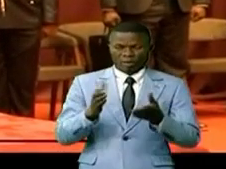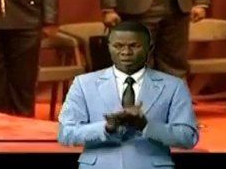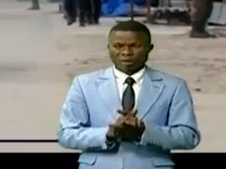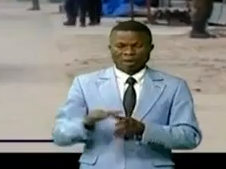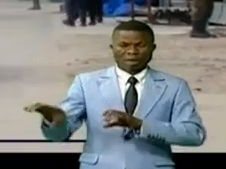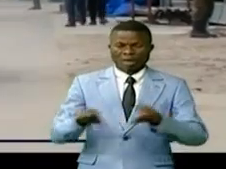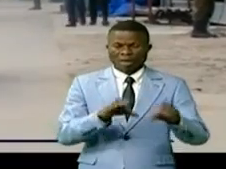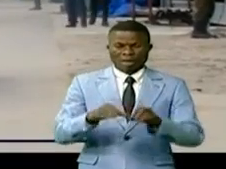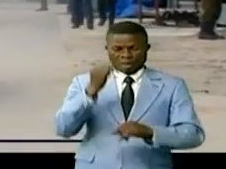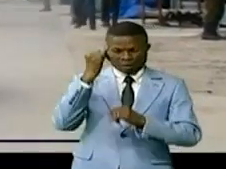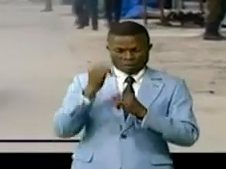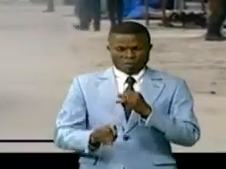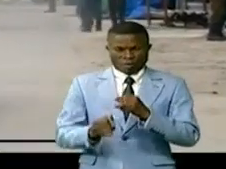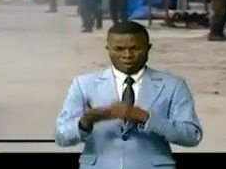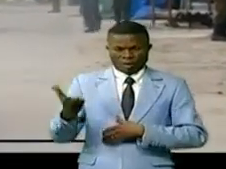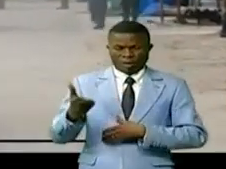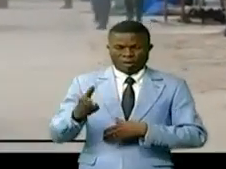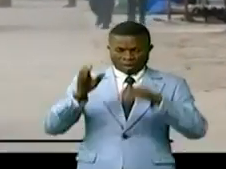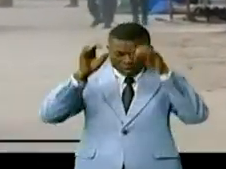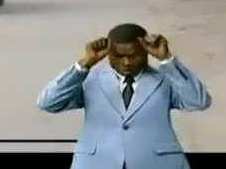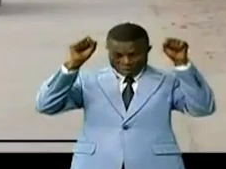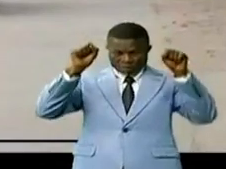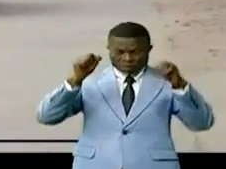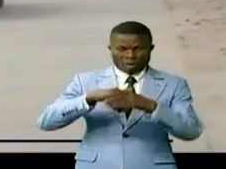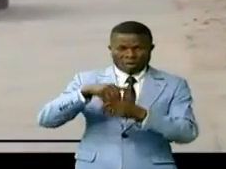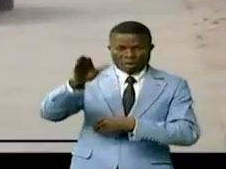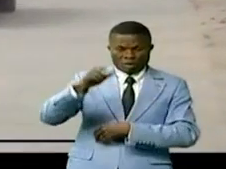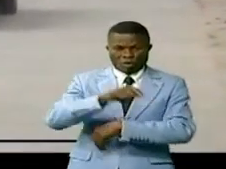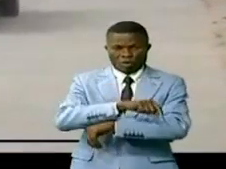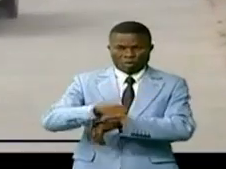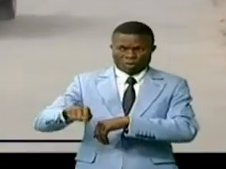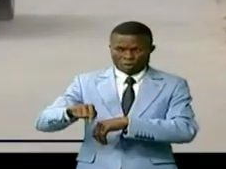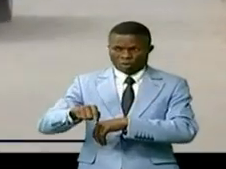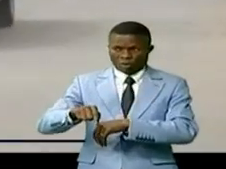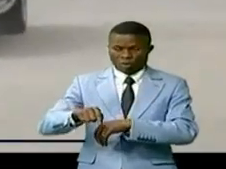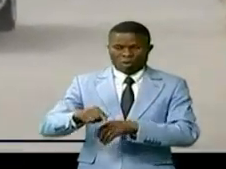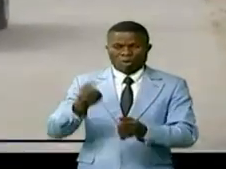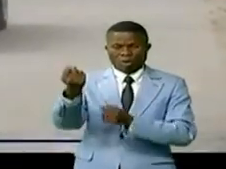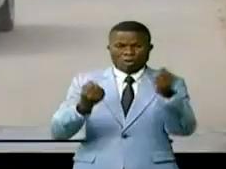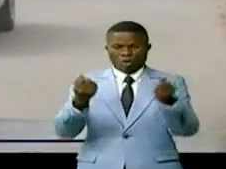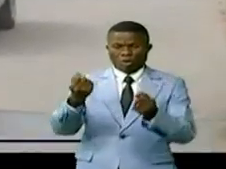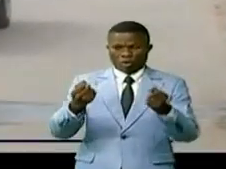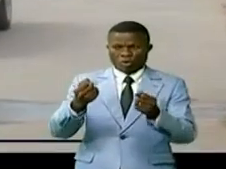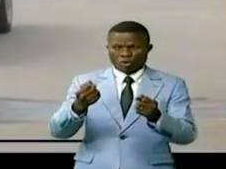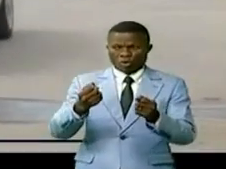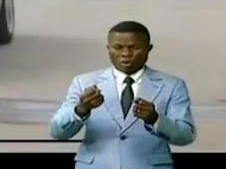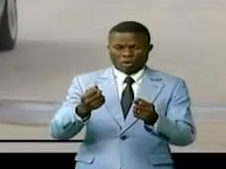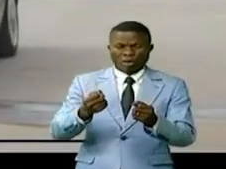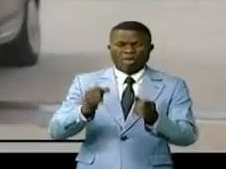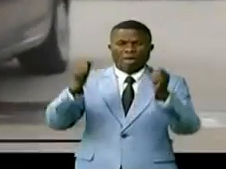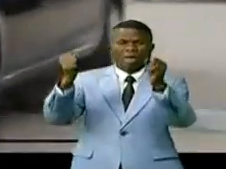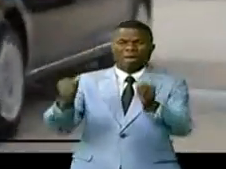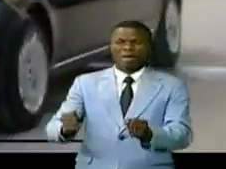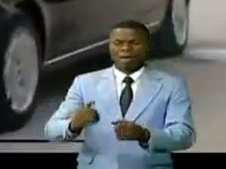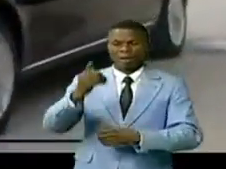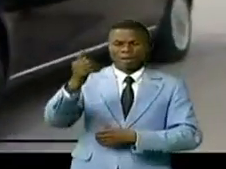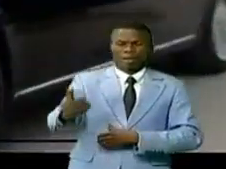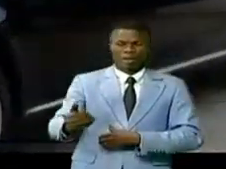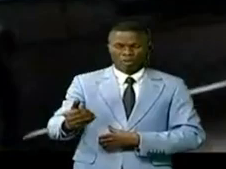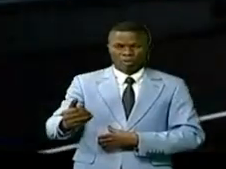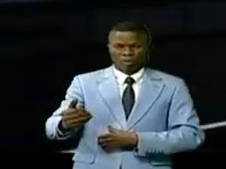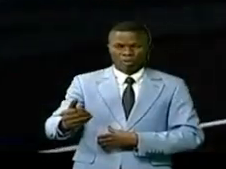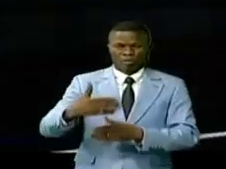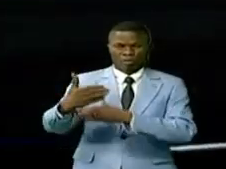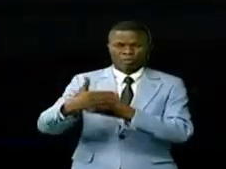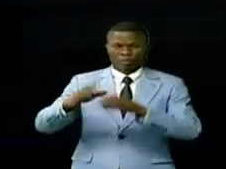Cérémonie terminée, le chef de l'État quitte l'hémicycle, mais son cortège ne fera pas 200 mètres avant de s'arrêter de nouveau juste en face